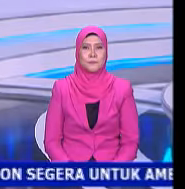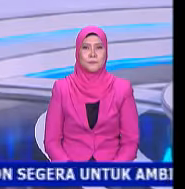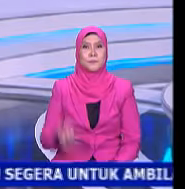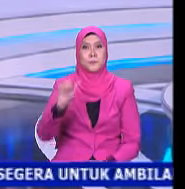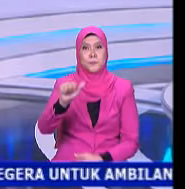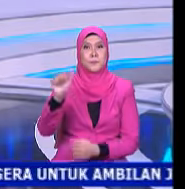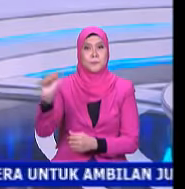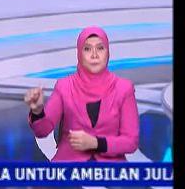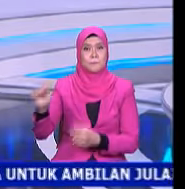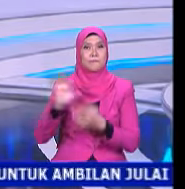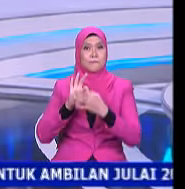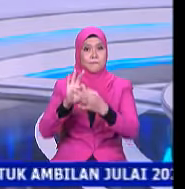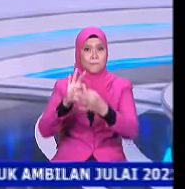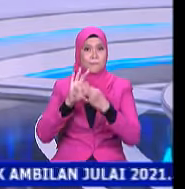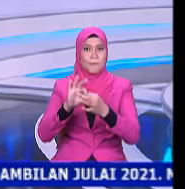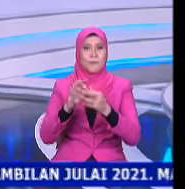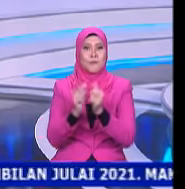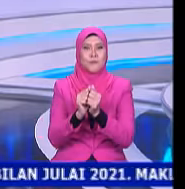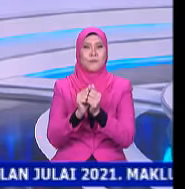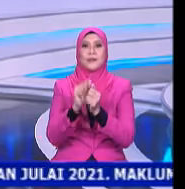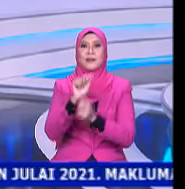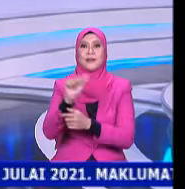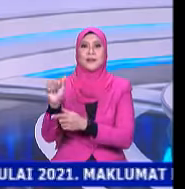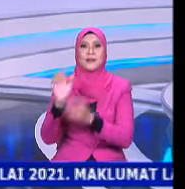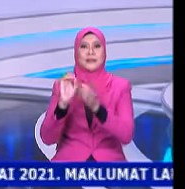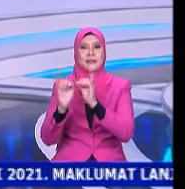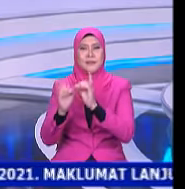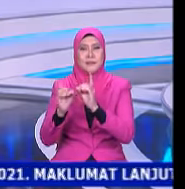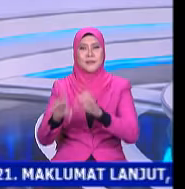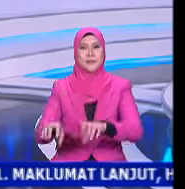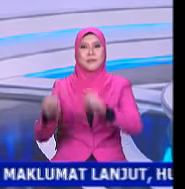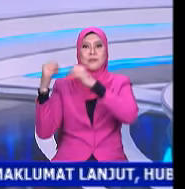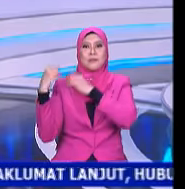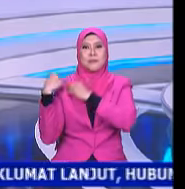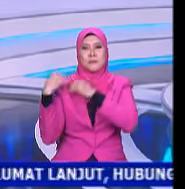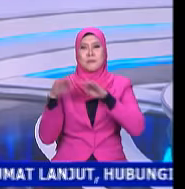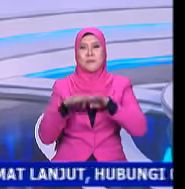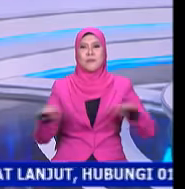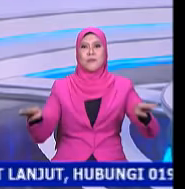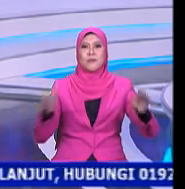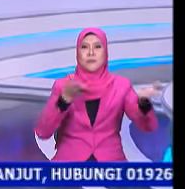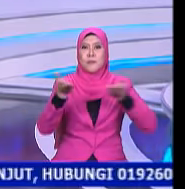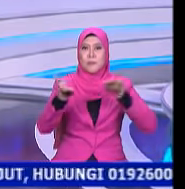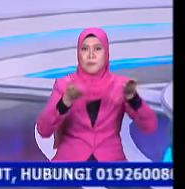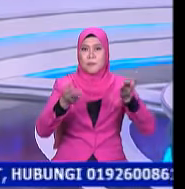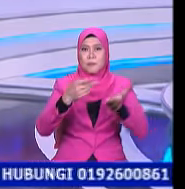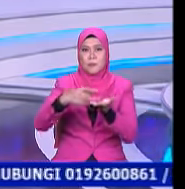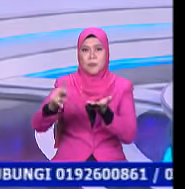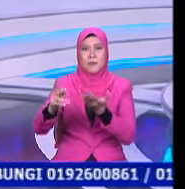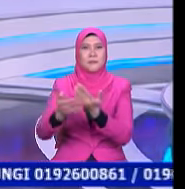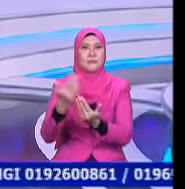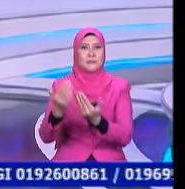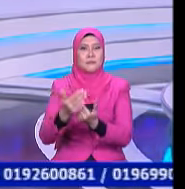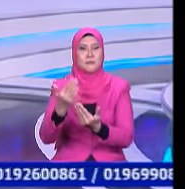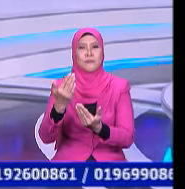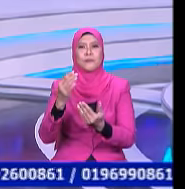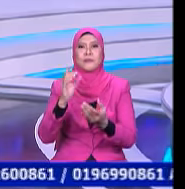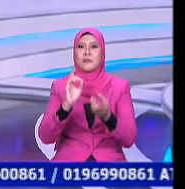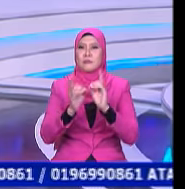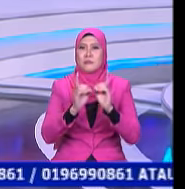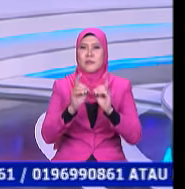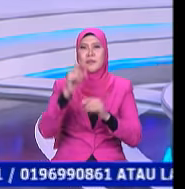AirAsia mengumumkan kerjasama AirAsia Digital dalam pengambil alihan operasi platform perkhidmatan dan pembayaran mudah alih Gojek